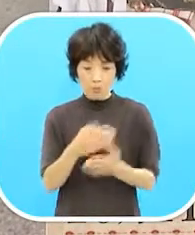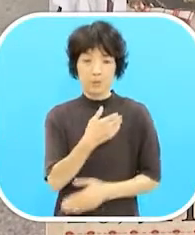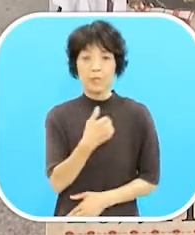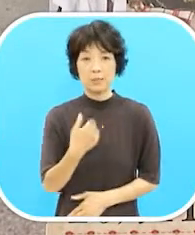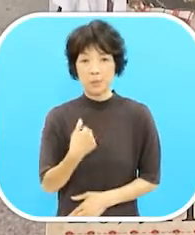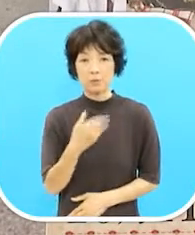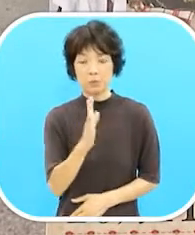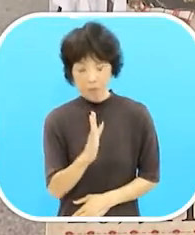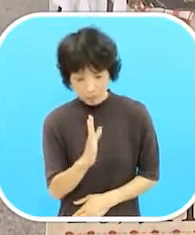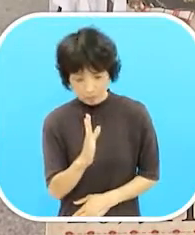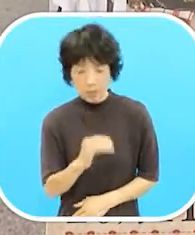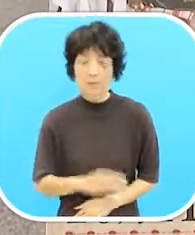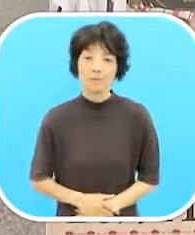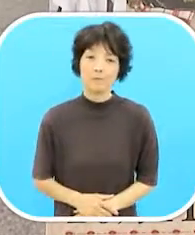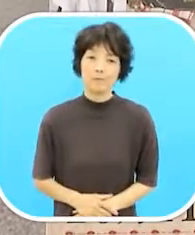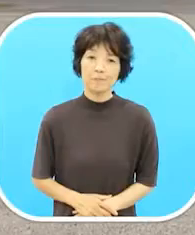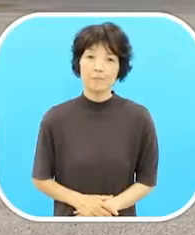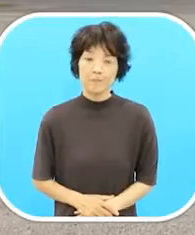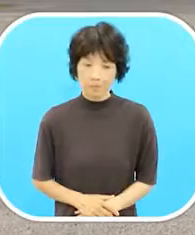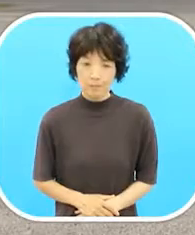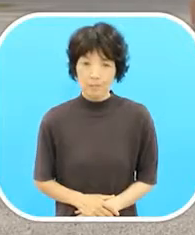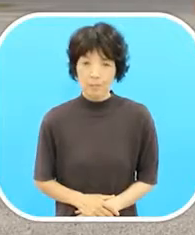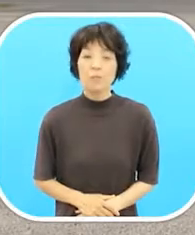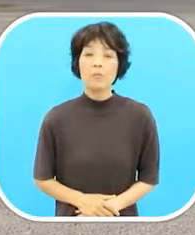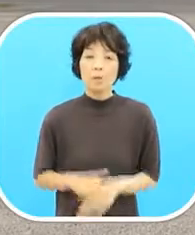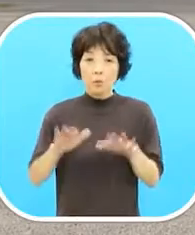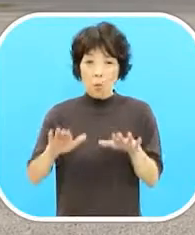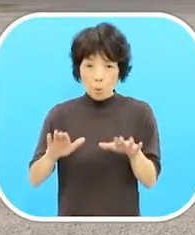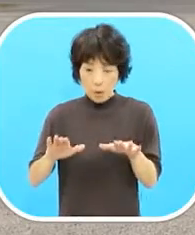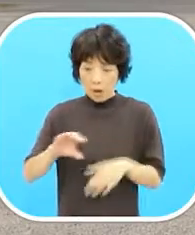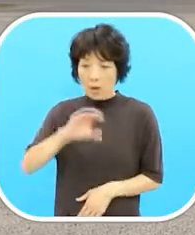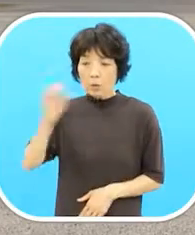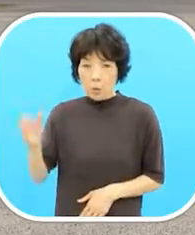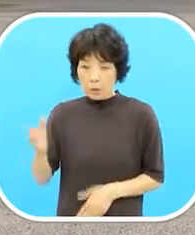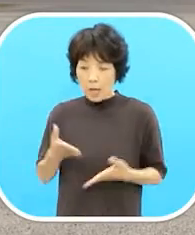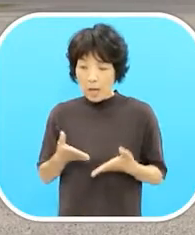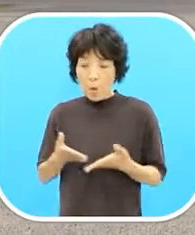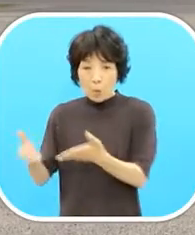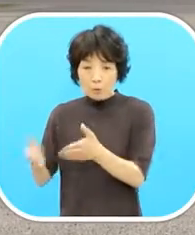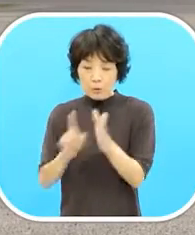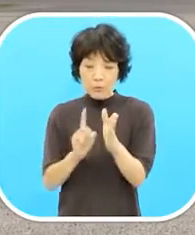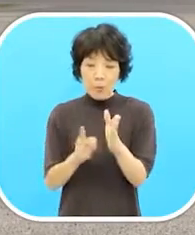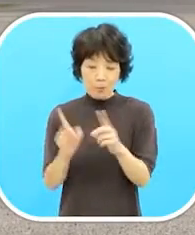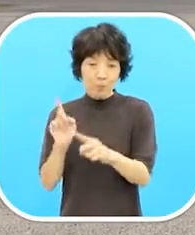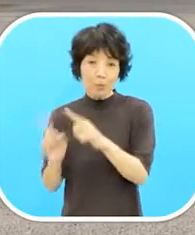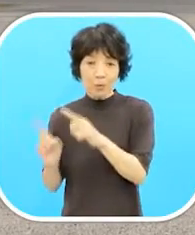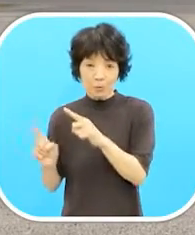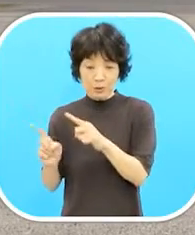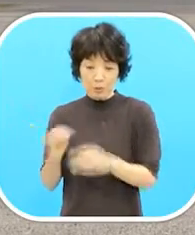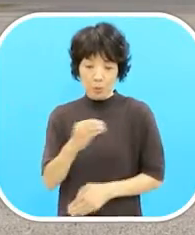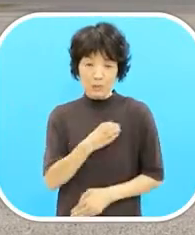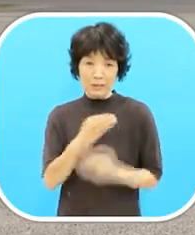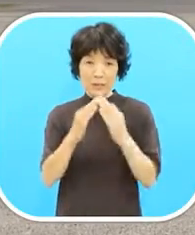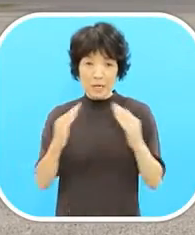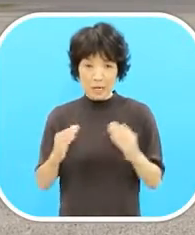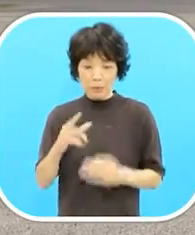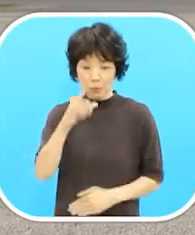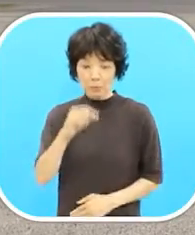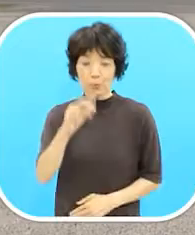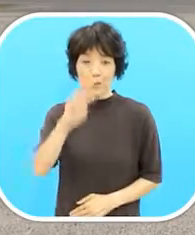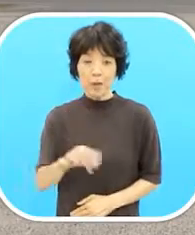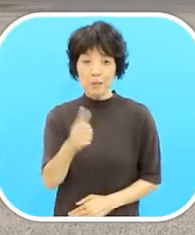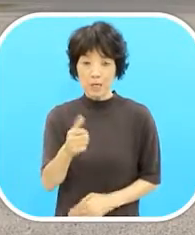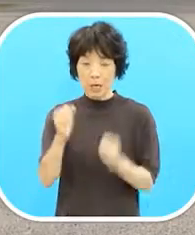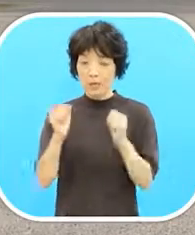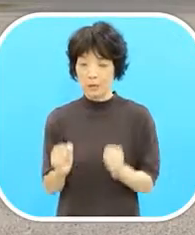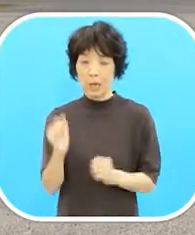ので今すぐご応募いただきたいと思います。マテロノさん、はい、今日はですね横手の送り盆祭り委員会の鶴川